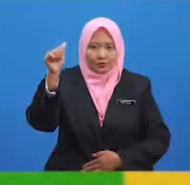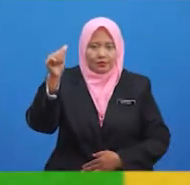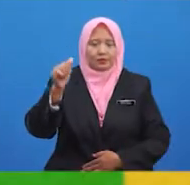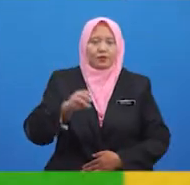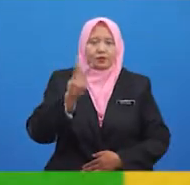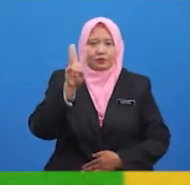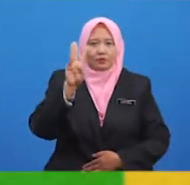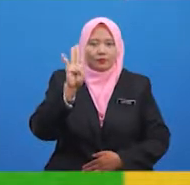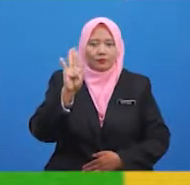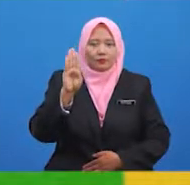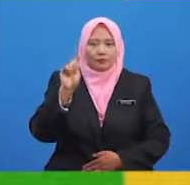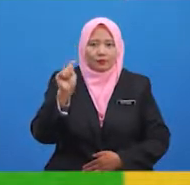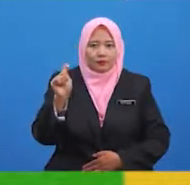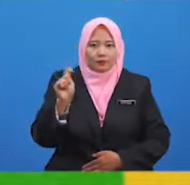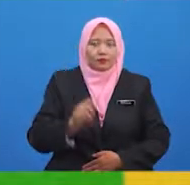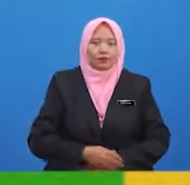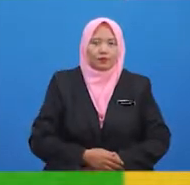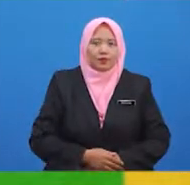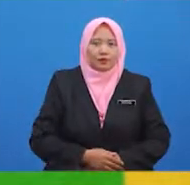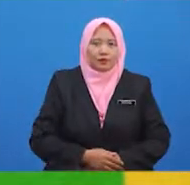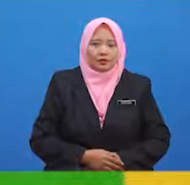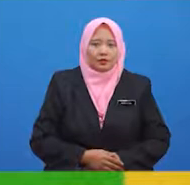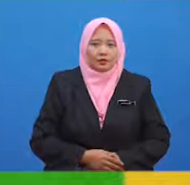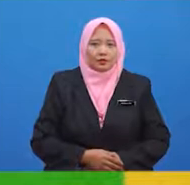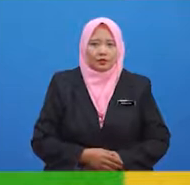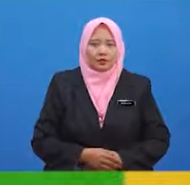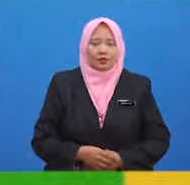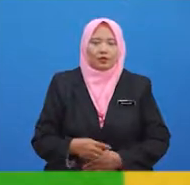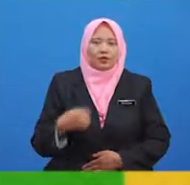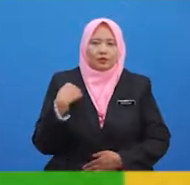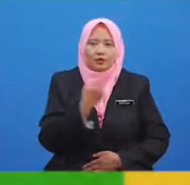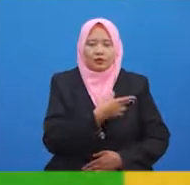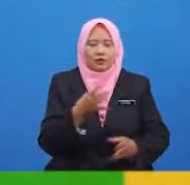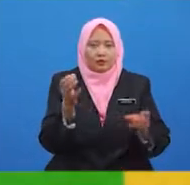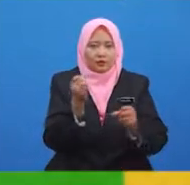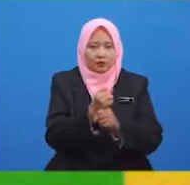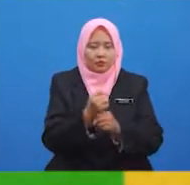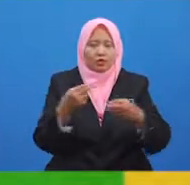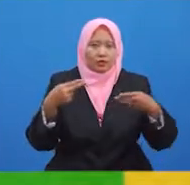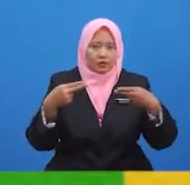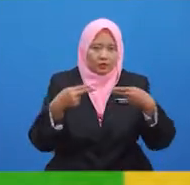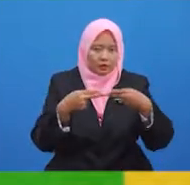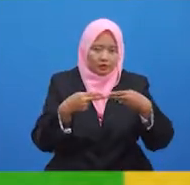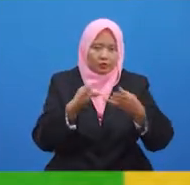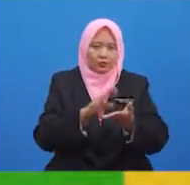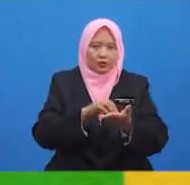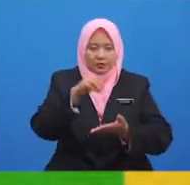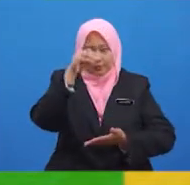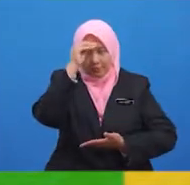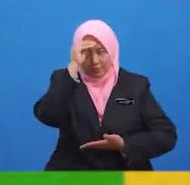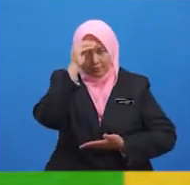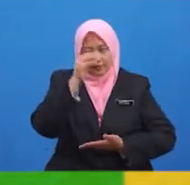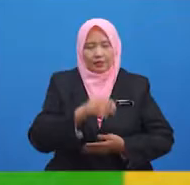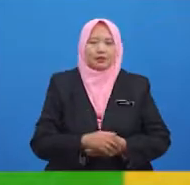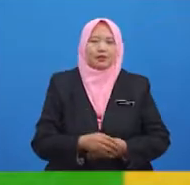Assalamualaikum warahmatullahi wabarakatuh. Alhamdulillah, hari ini kita dapat menyambung lagi pembelajaran kita dalam